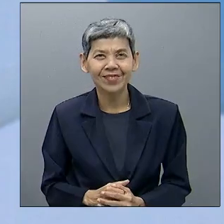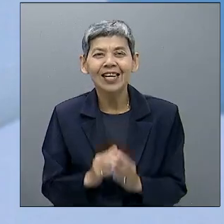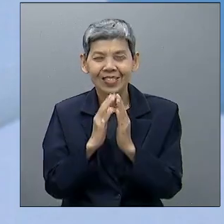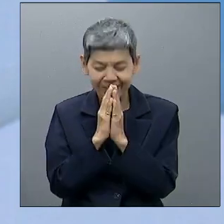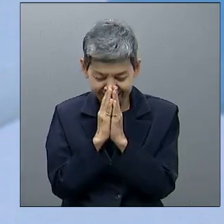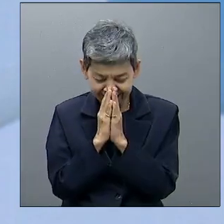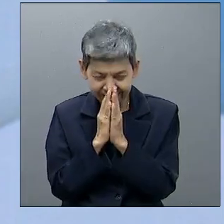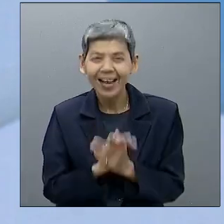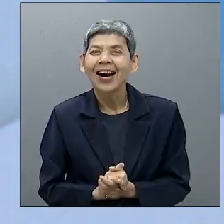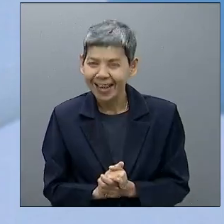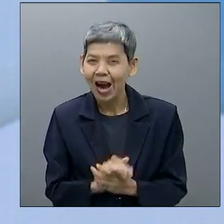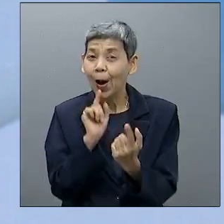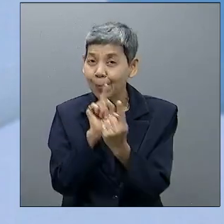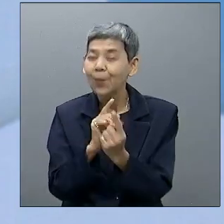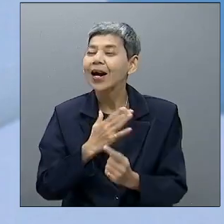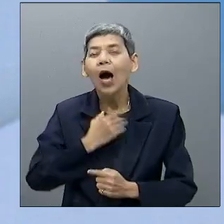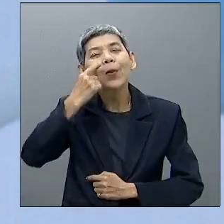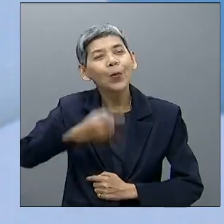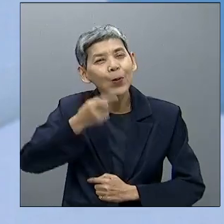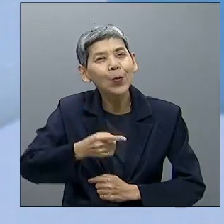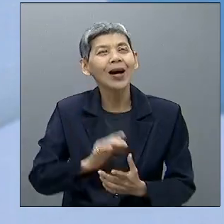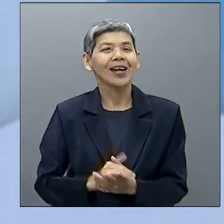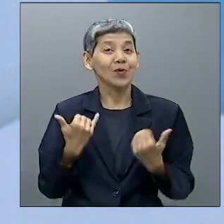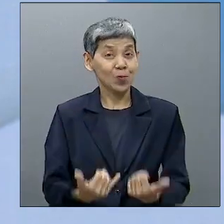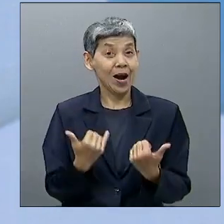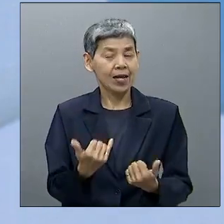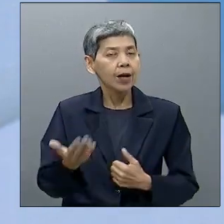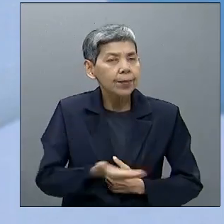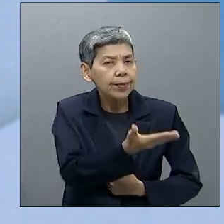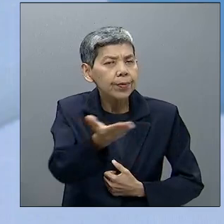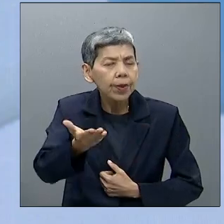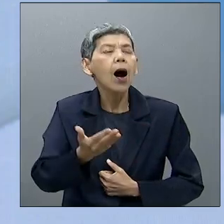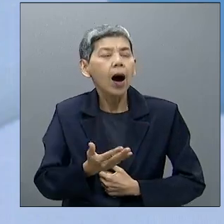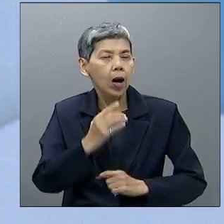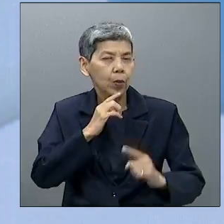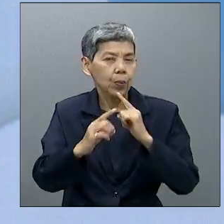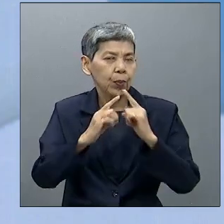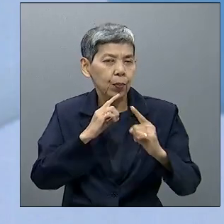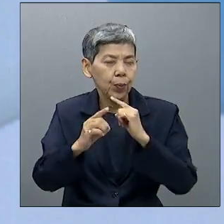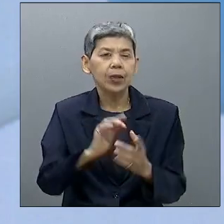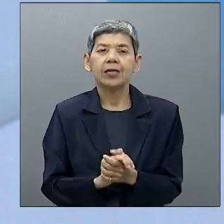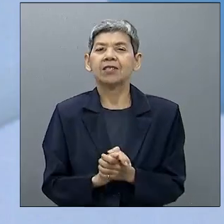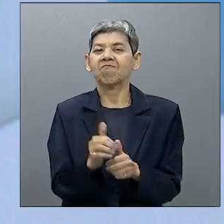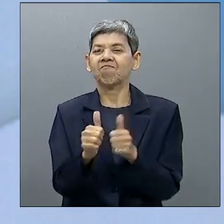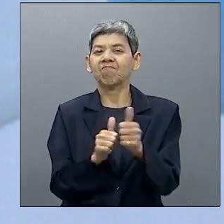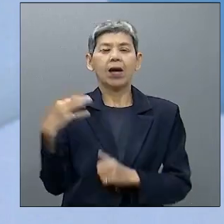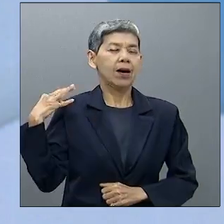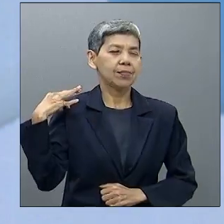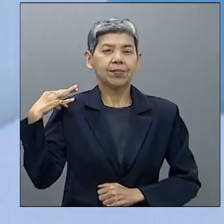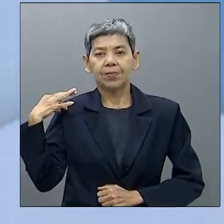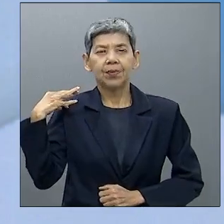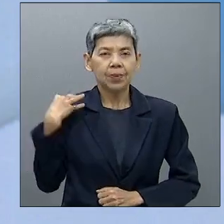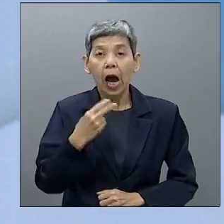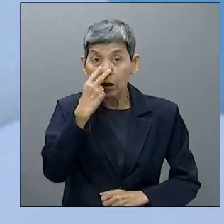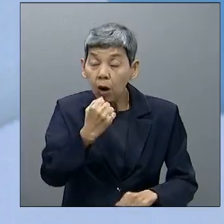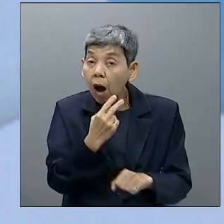ณผู้ชมค่ะแหมพบกับปูเป้คนเดิมเพิ่มเติมก็คือวันนี้จะชวนคุณผู้ชมมาร่วมพูดคุยกันถึงเรื่องของการประกวดนางงามค่ะคุณผู้ช